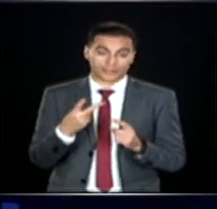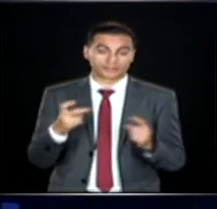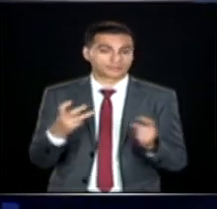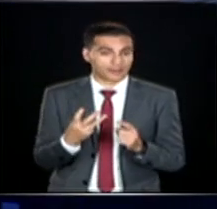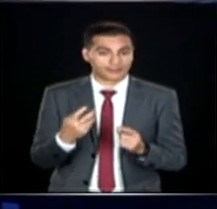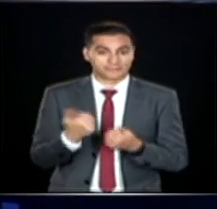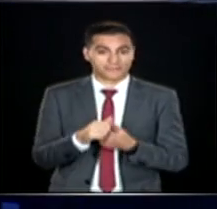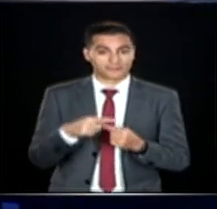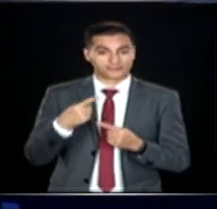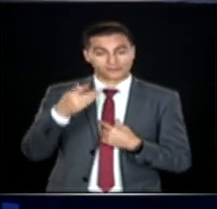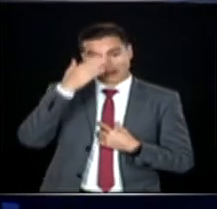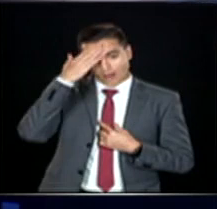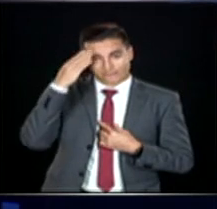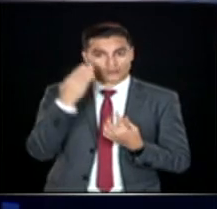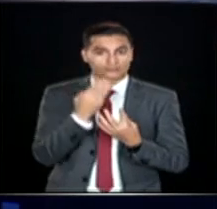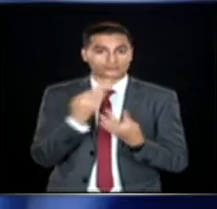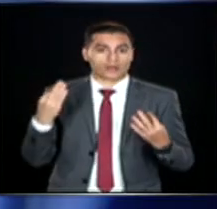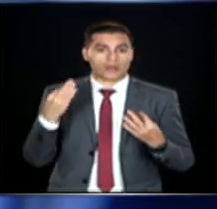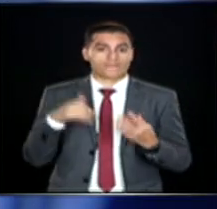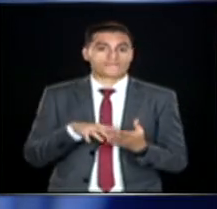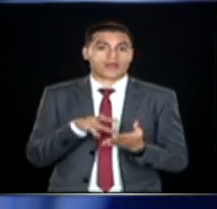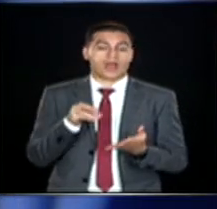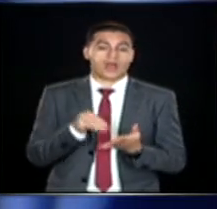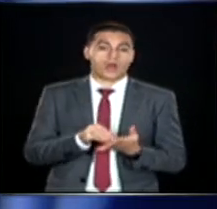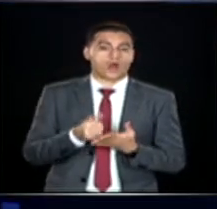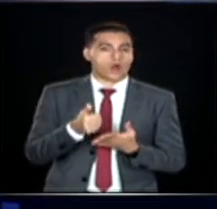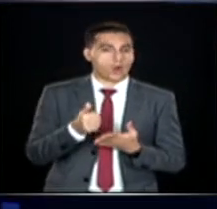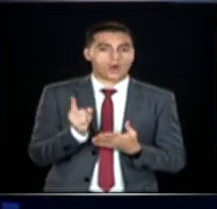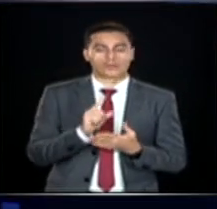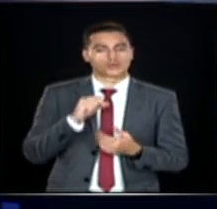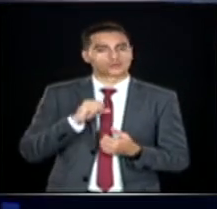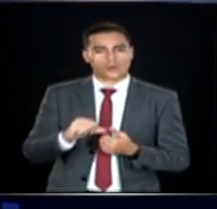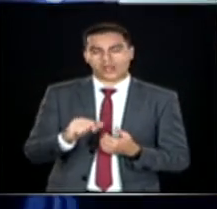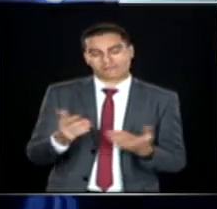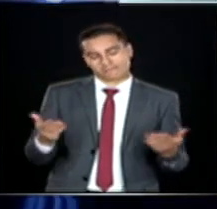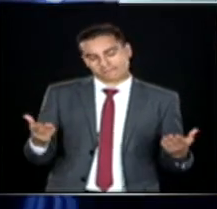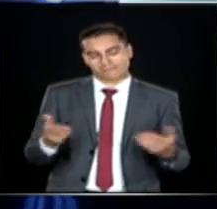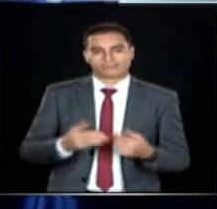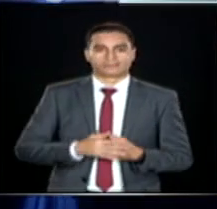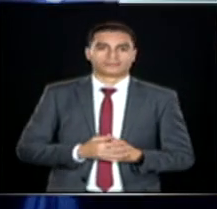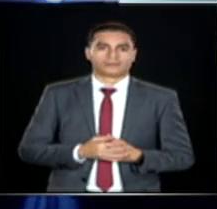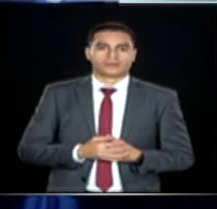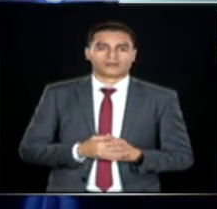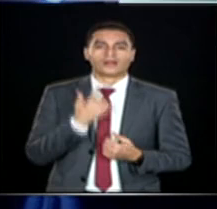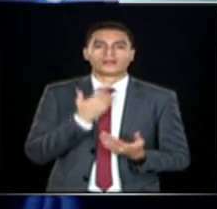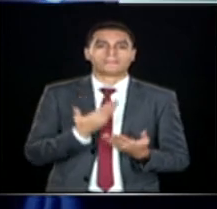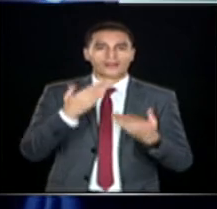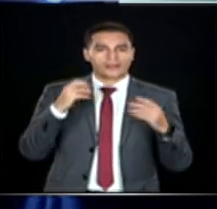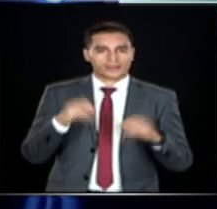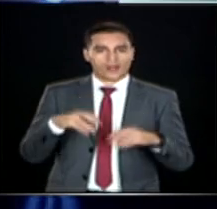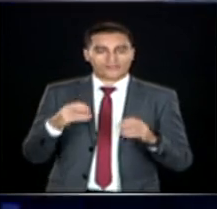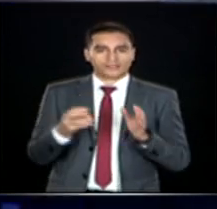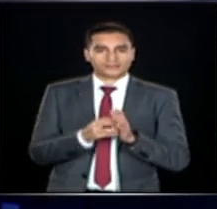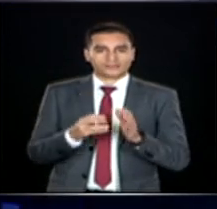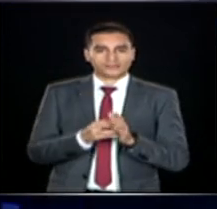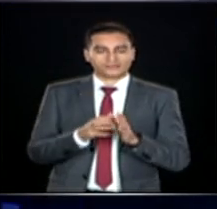موجود اكتساب الخبره من المباراه الاولى مهم جدا جدا تمنياتي بالتوفيق لفريق